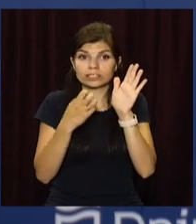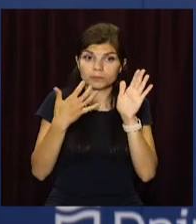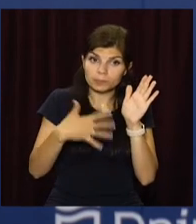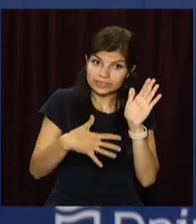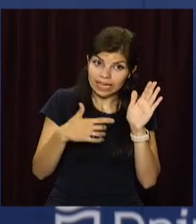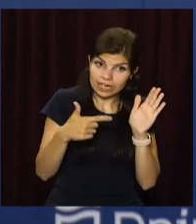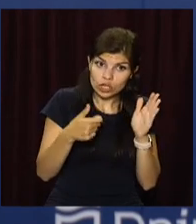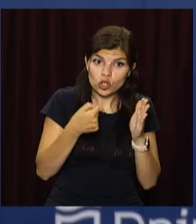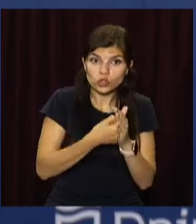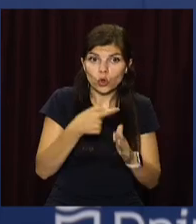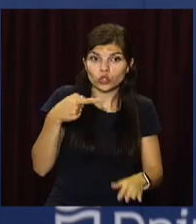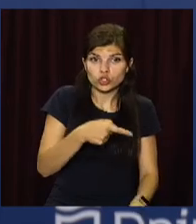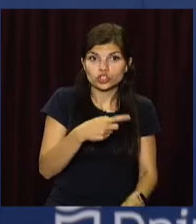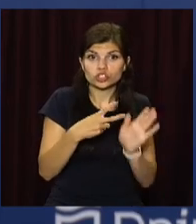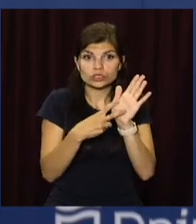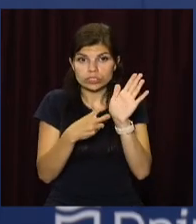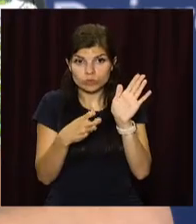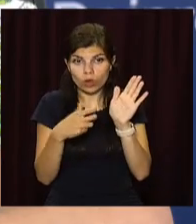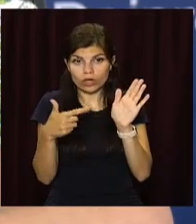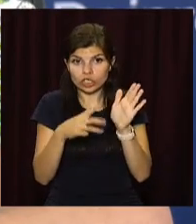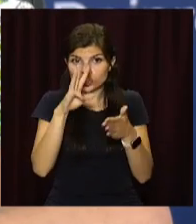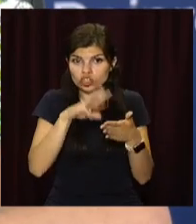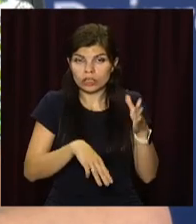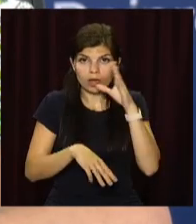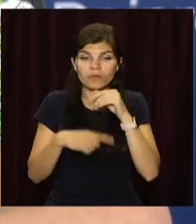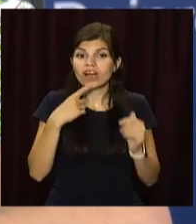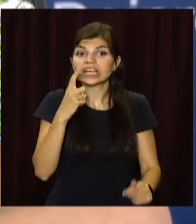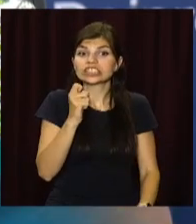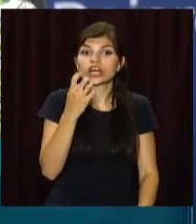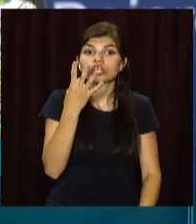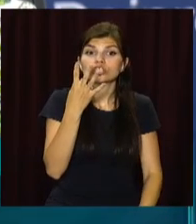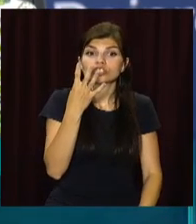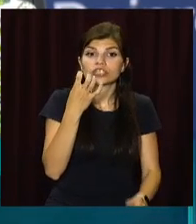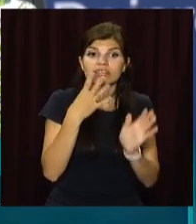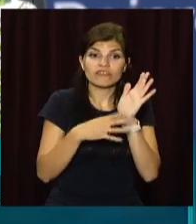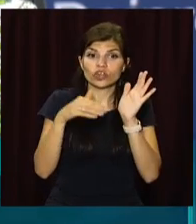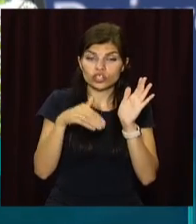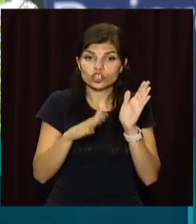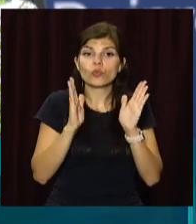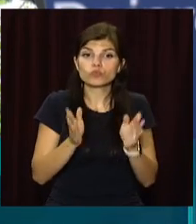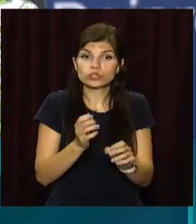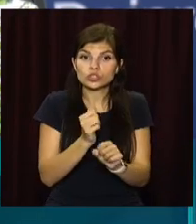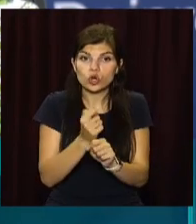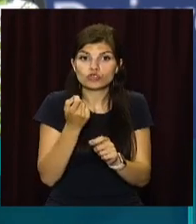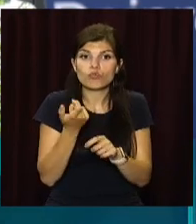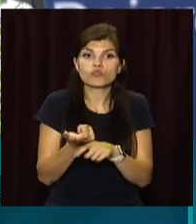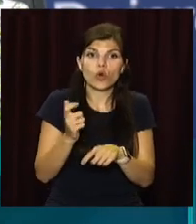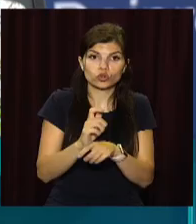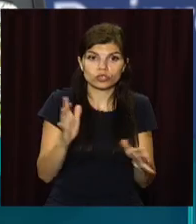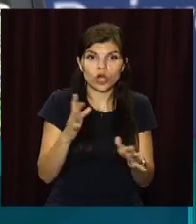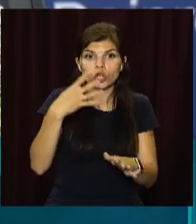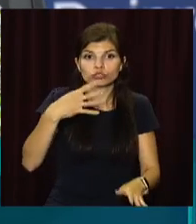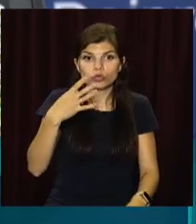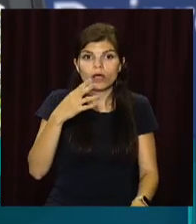850 гривень до 1700 гривень. За 490 тисяч буде зроблено трохи більше 40